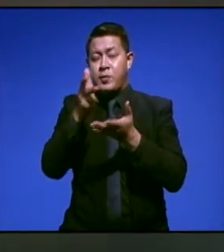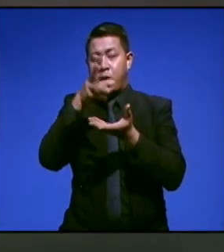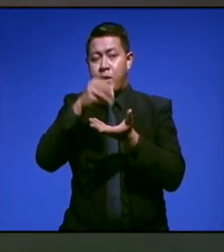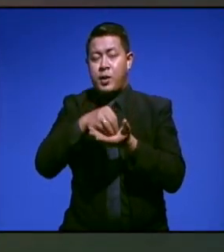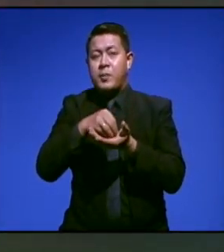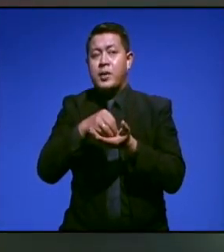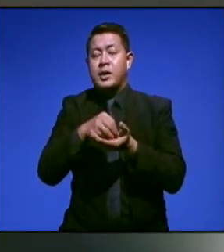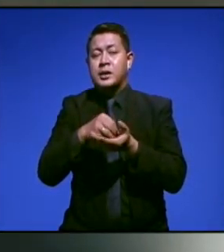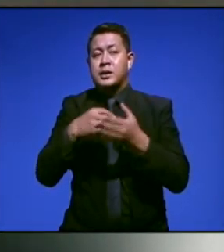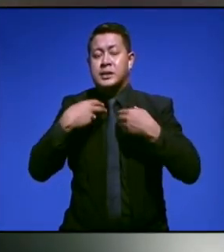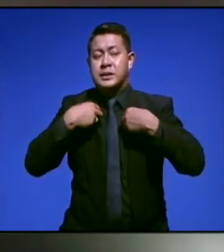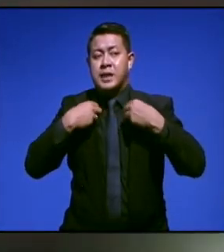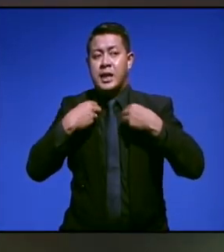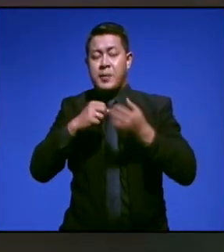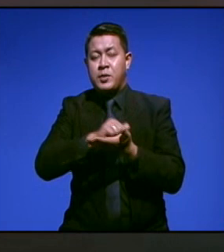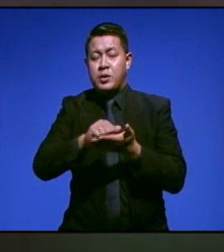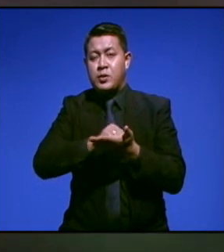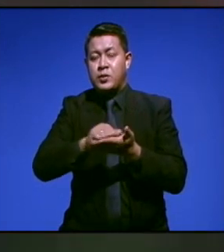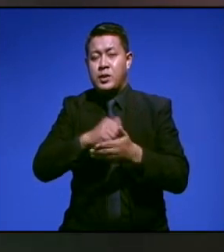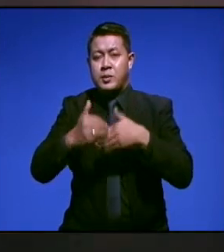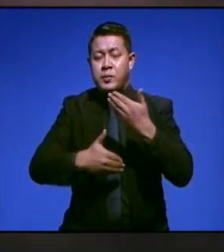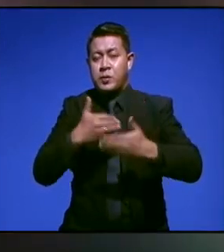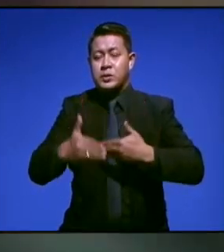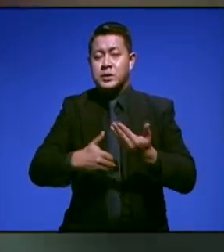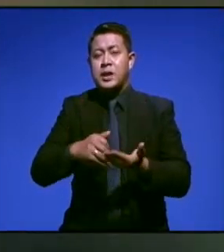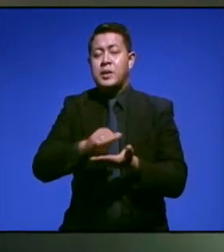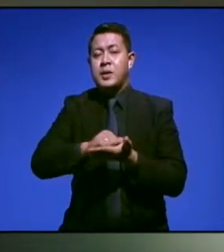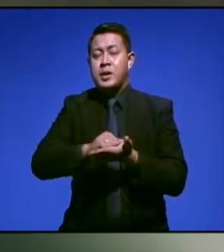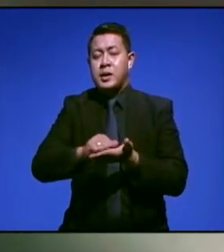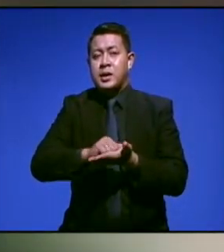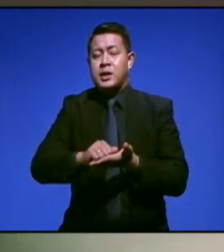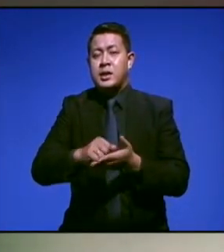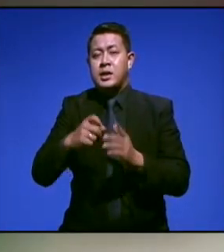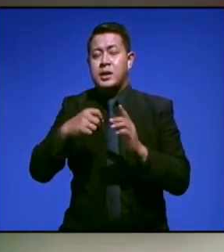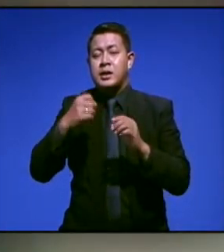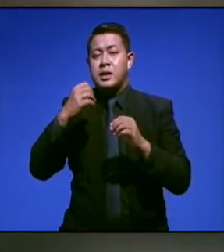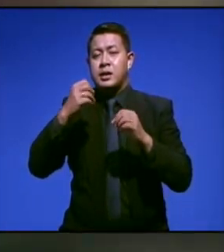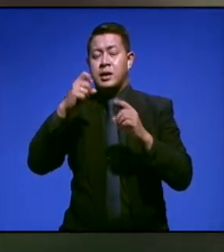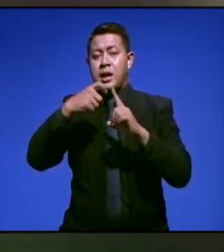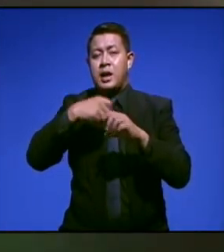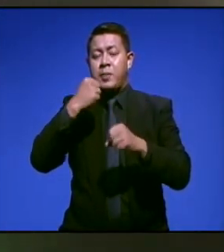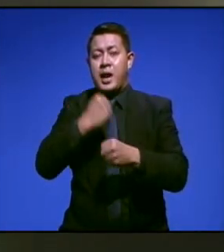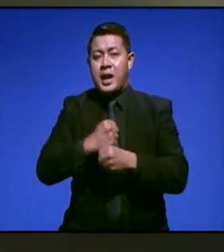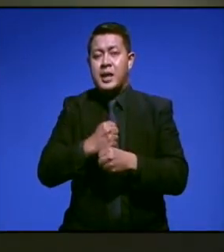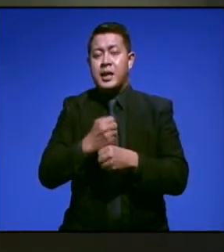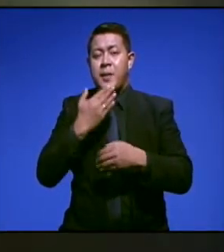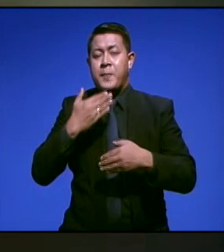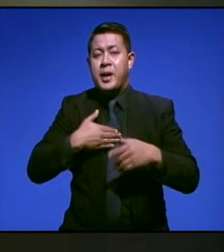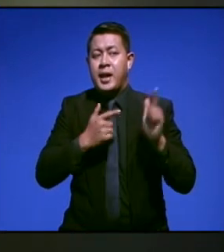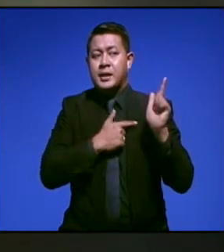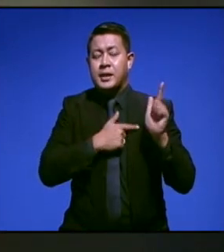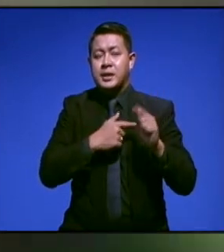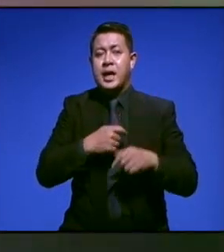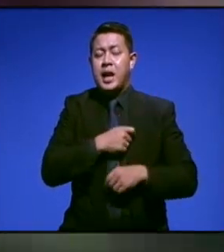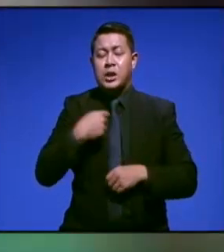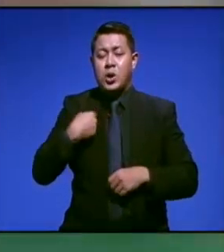membuat narasi seragam yang sedang dicuci di sebuah perusahaan jasa Binatu atau laundry di Kelapa Gading, Jakarta Utara ini adalah milik tentara